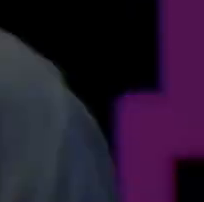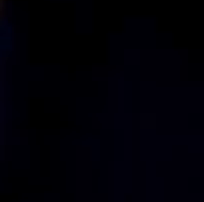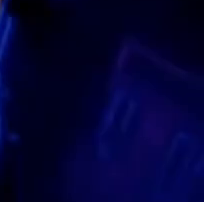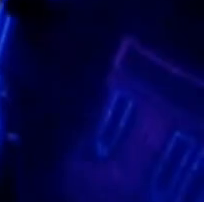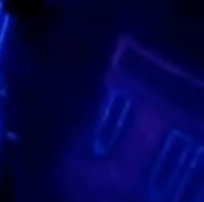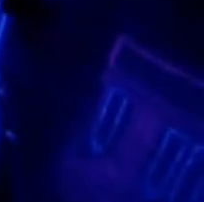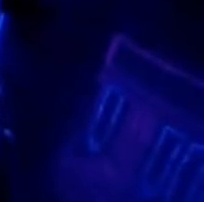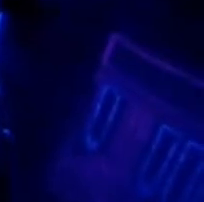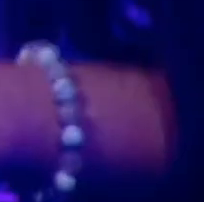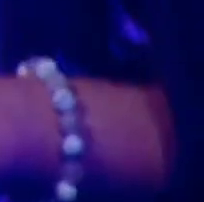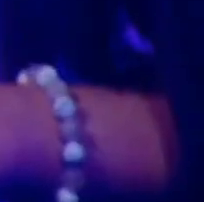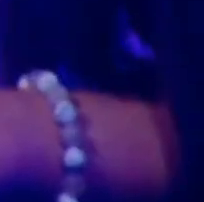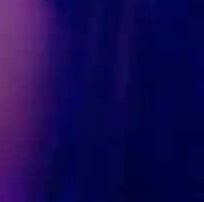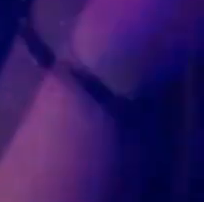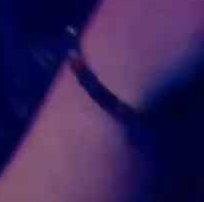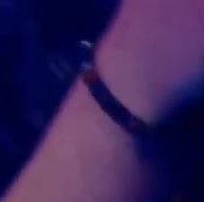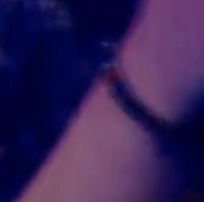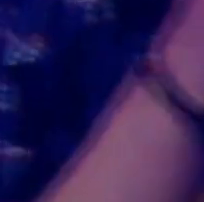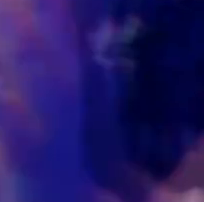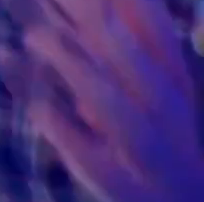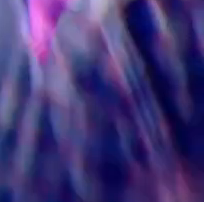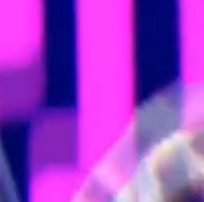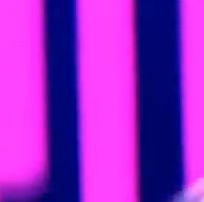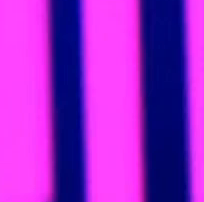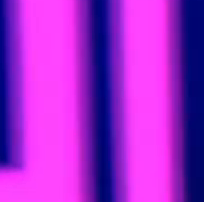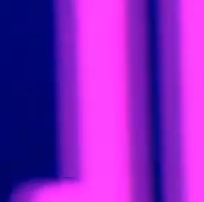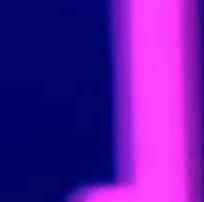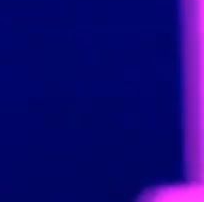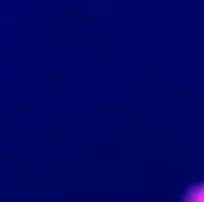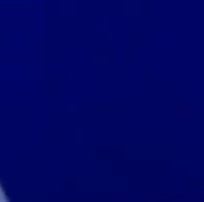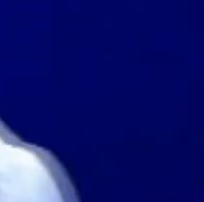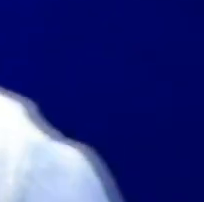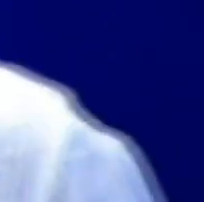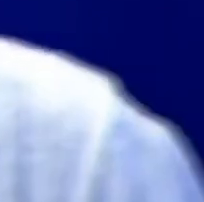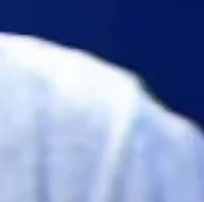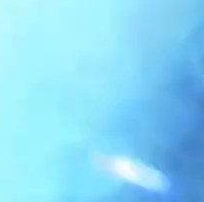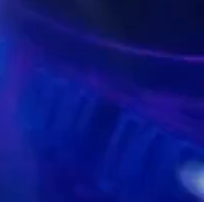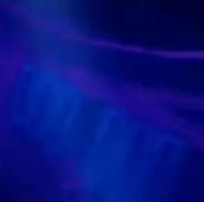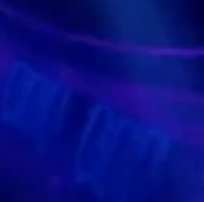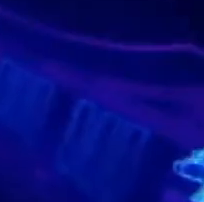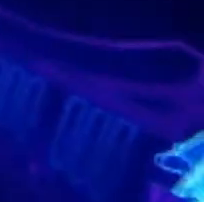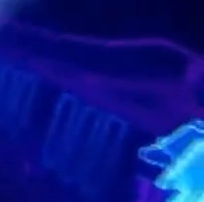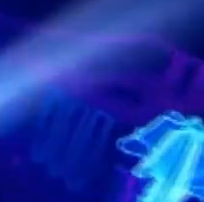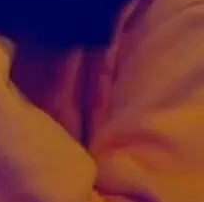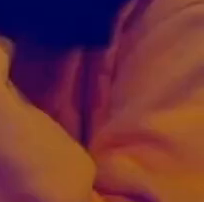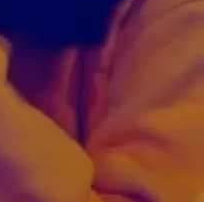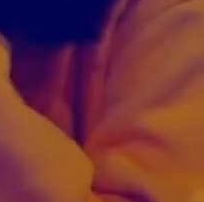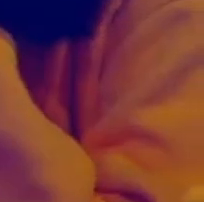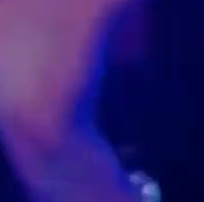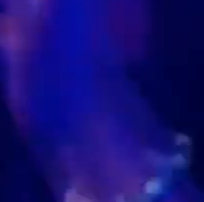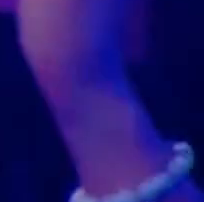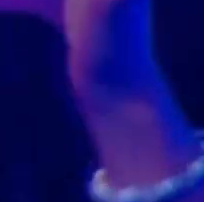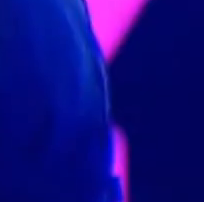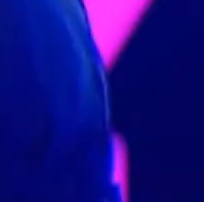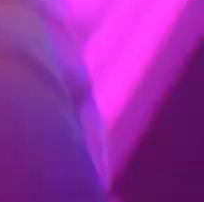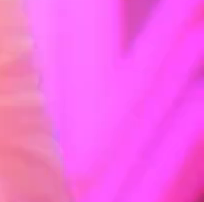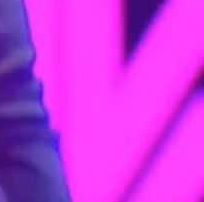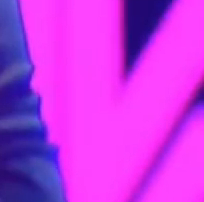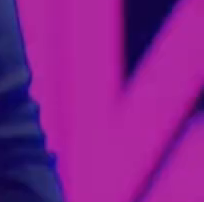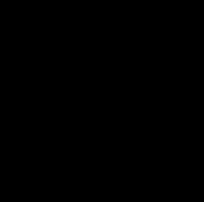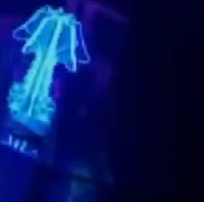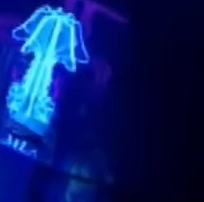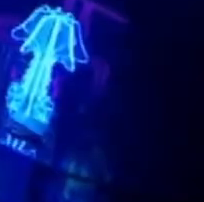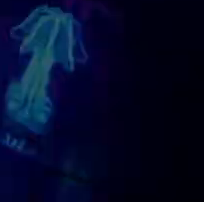სახელობის სკოლა-გიმნაზია აიაჯეს. აჭერს აიაჯესი ობელის 4 შაბათს საღამოს 8